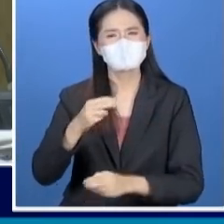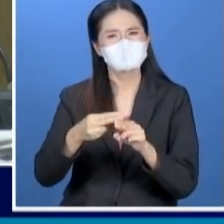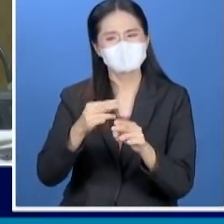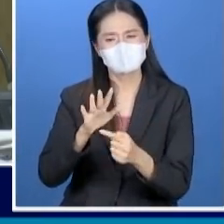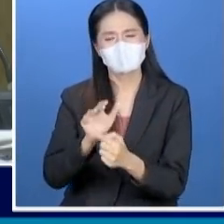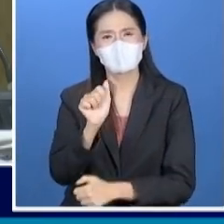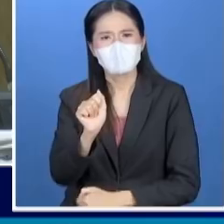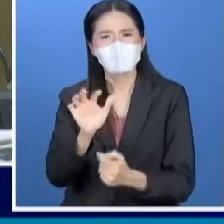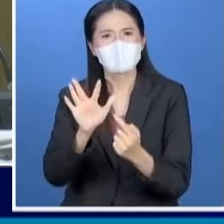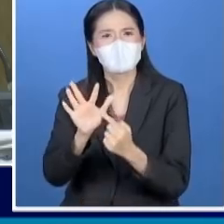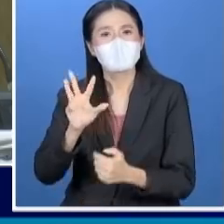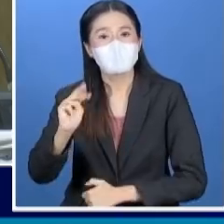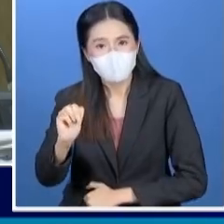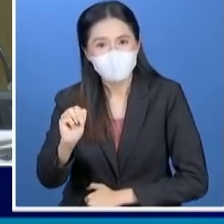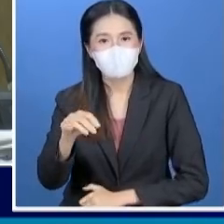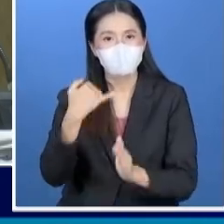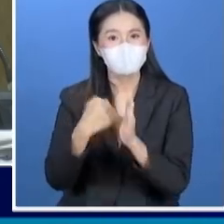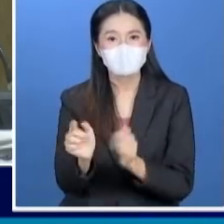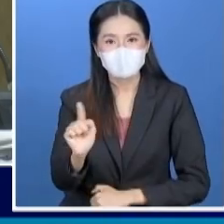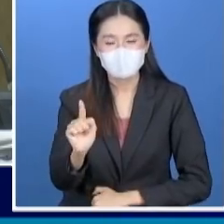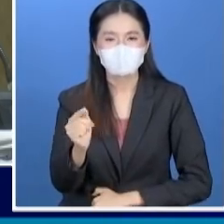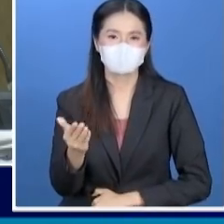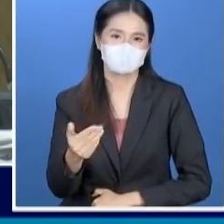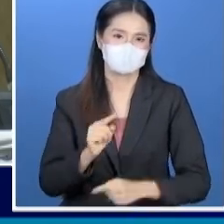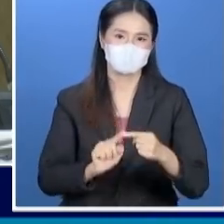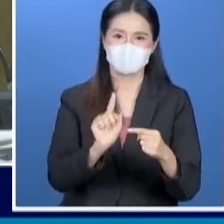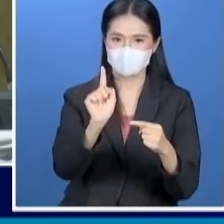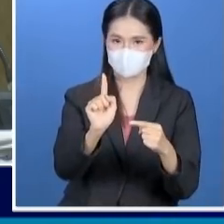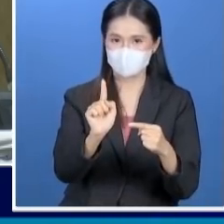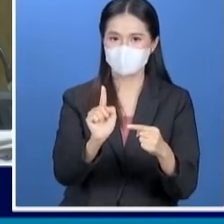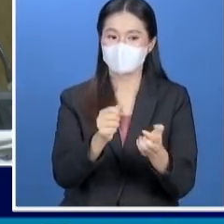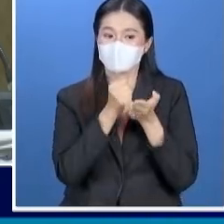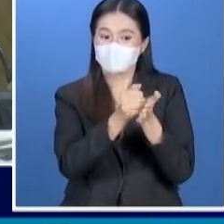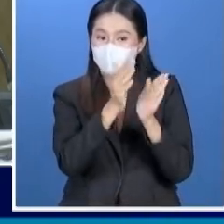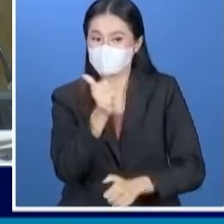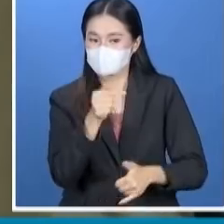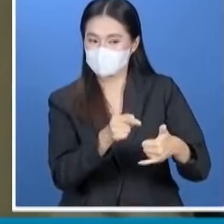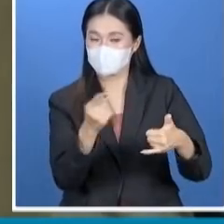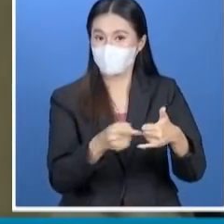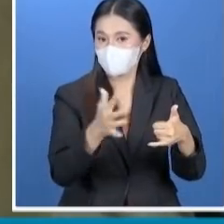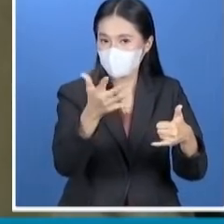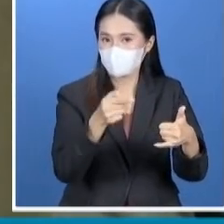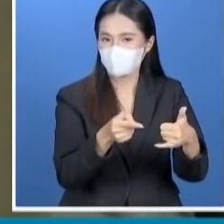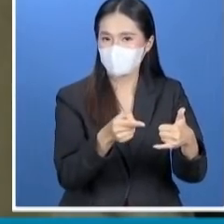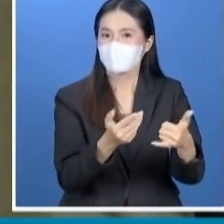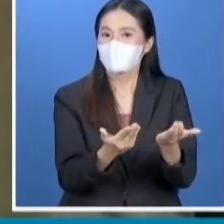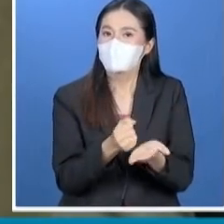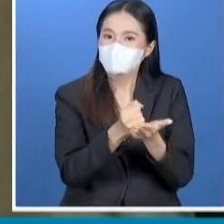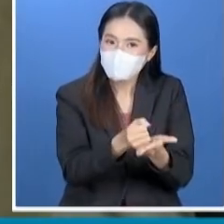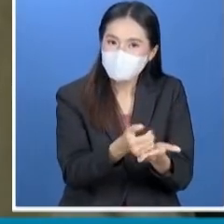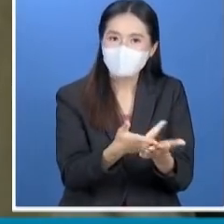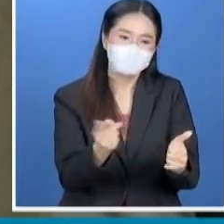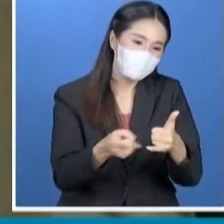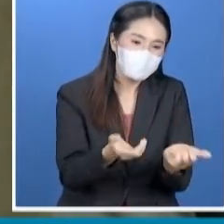ธรรมธีรศรีดำเนินคดีในความผิดฐาน 1. เพื่อจะช่วยผู้อื่นมิให้ต้องรับโทษหรือให้รับโทษน้อยล